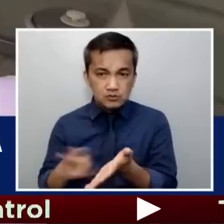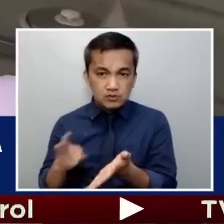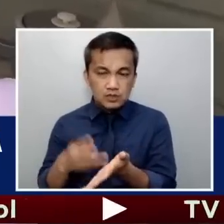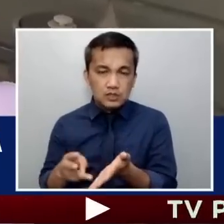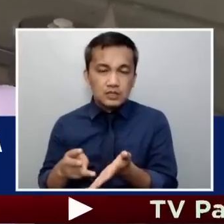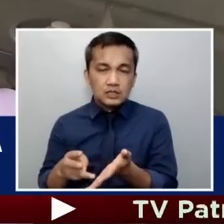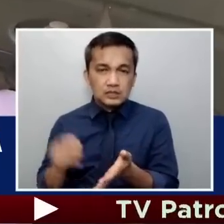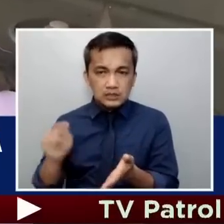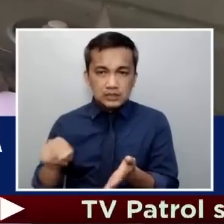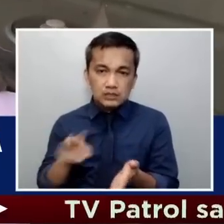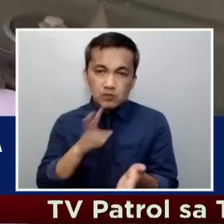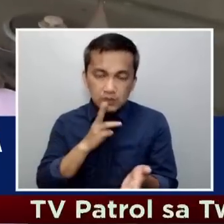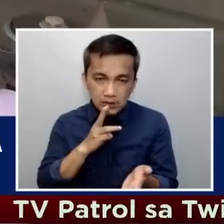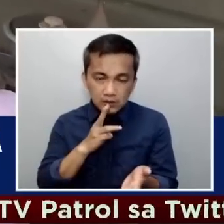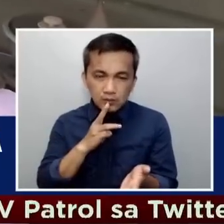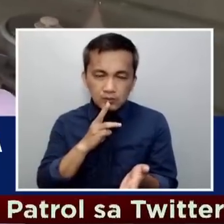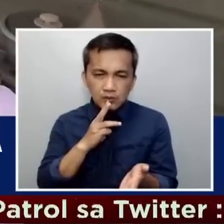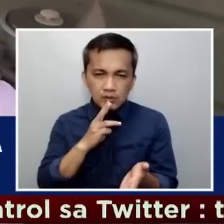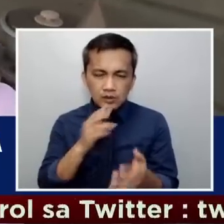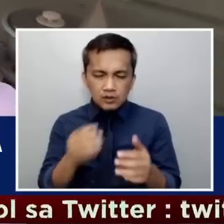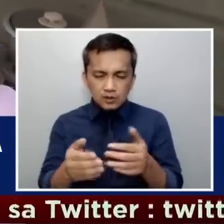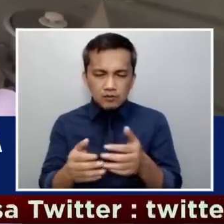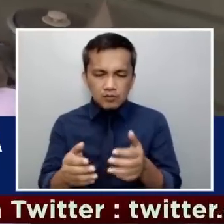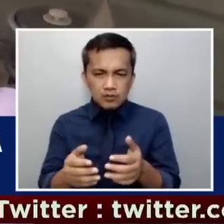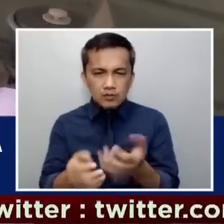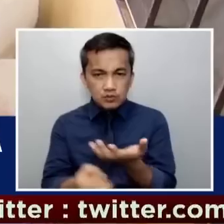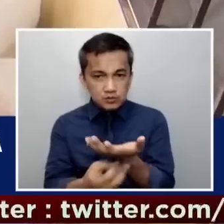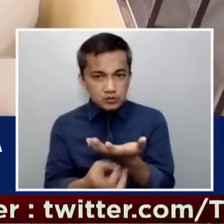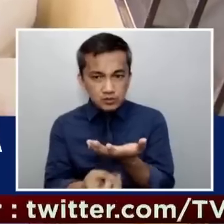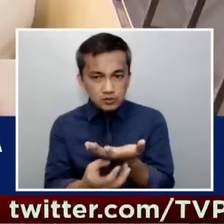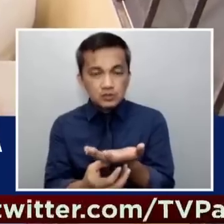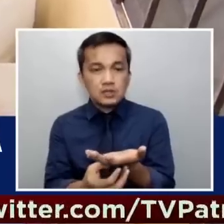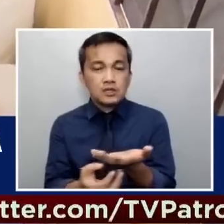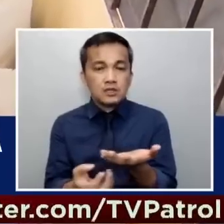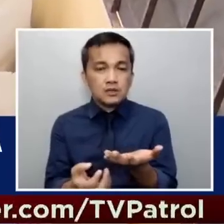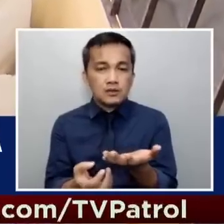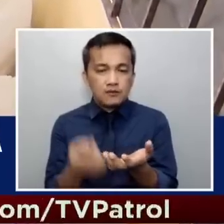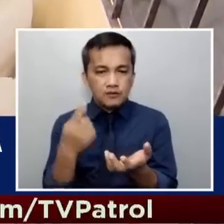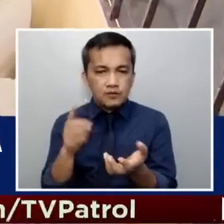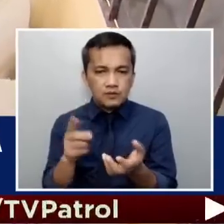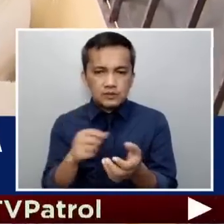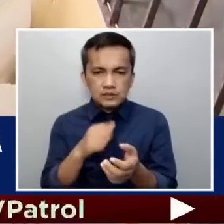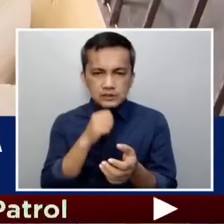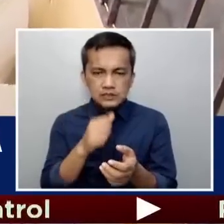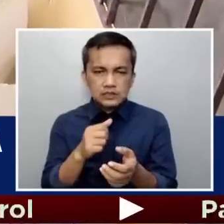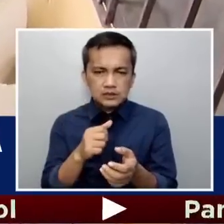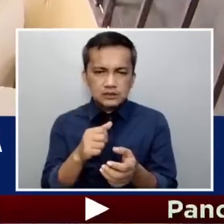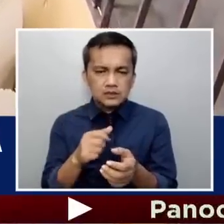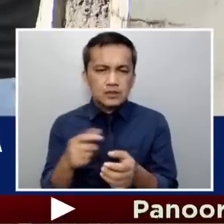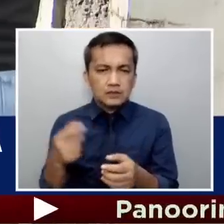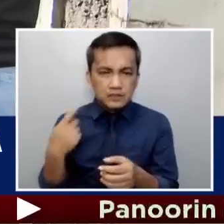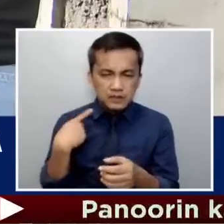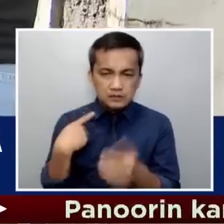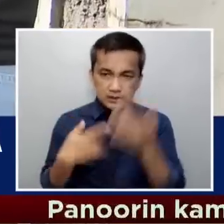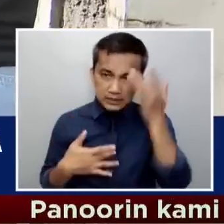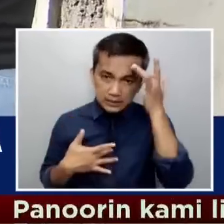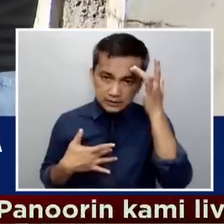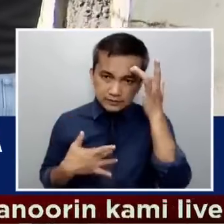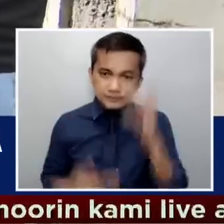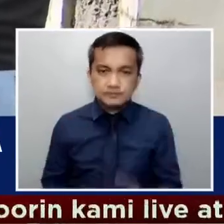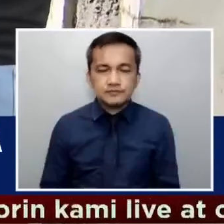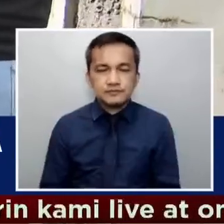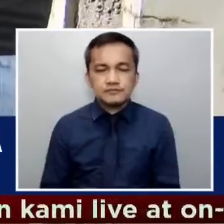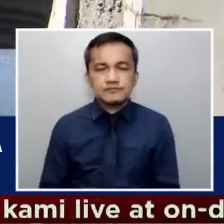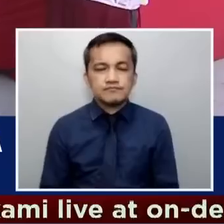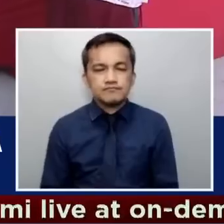tubig, tsaka bowl, lutuan ng mga para po hindi po masyadong magkaroon ng sakit.